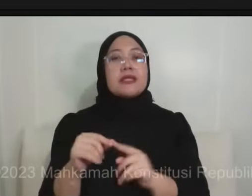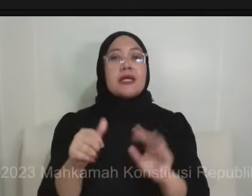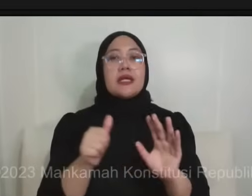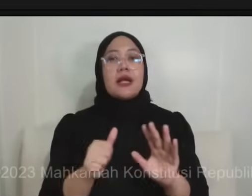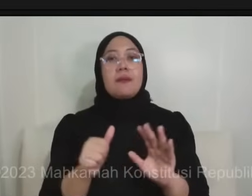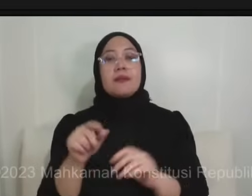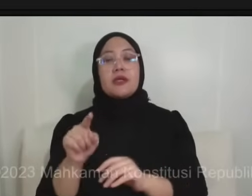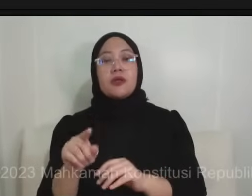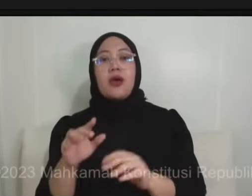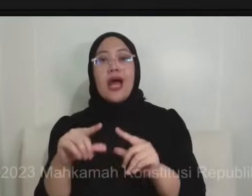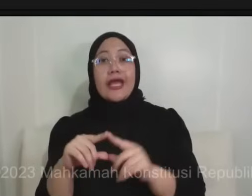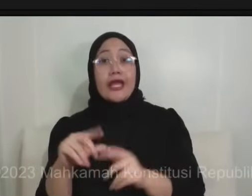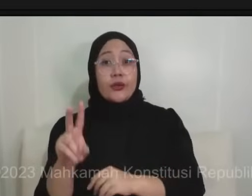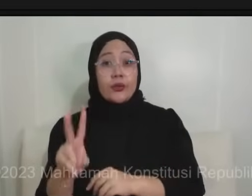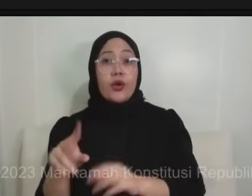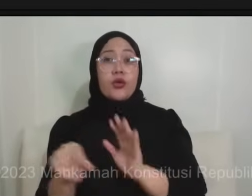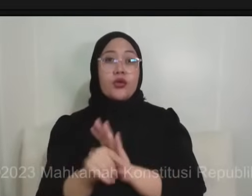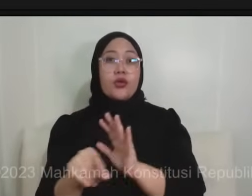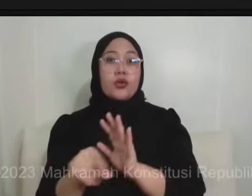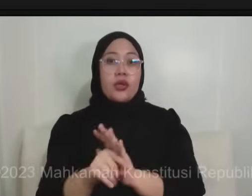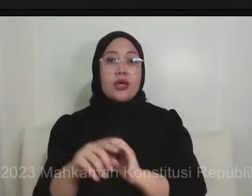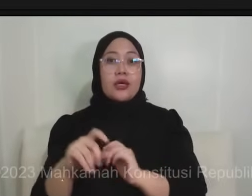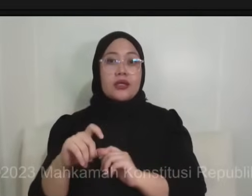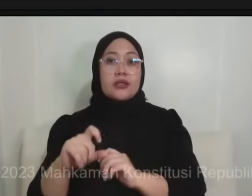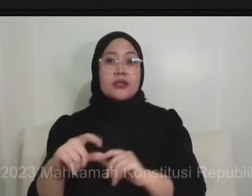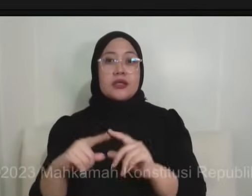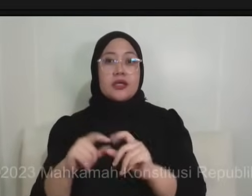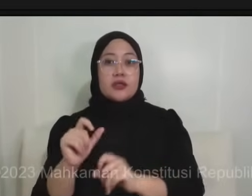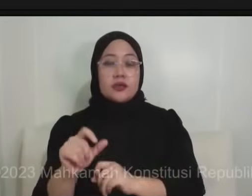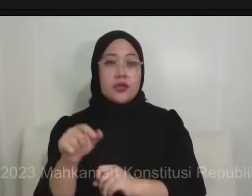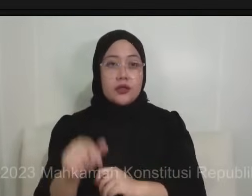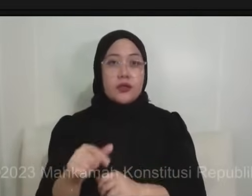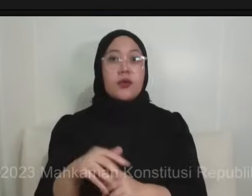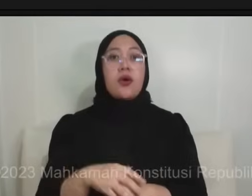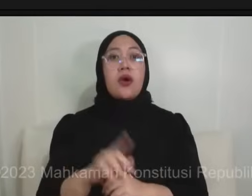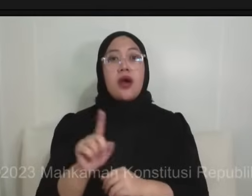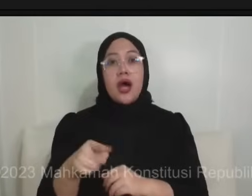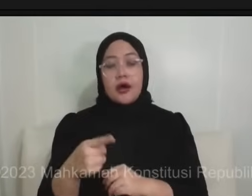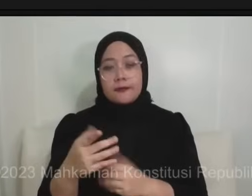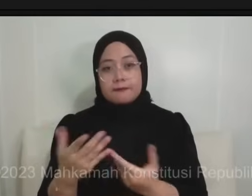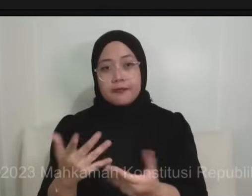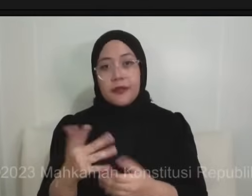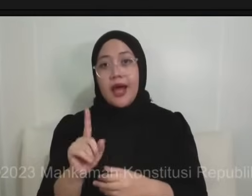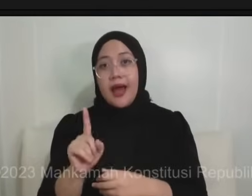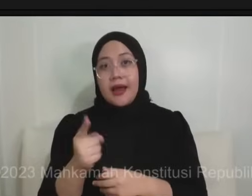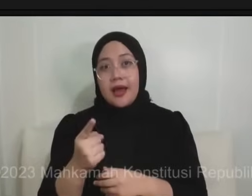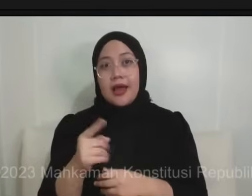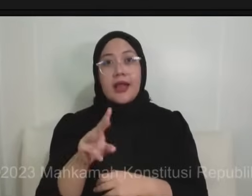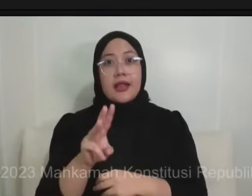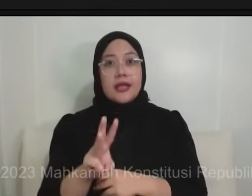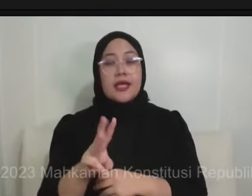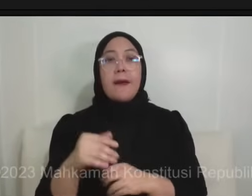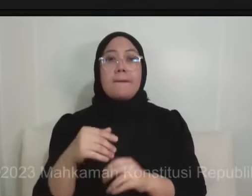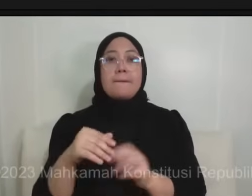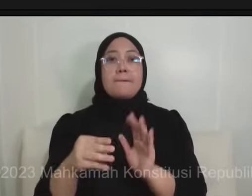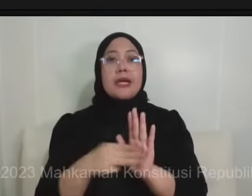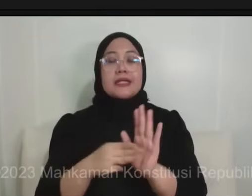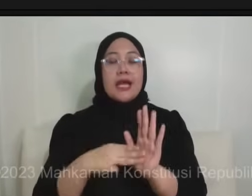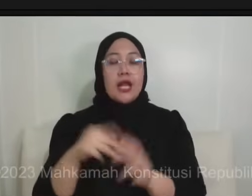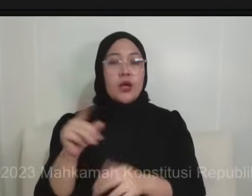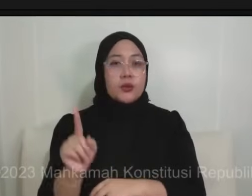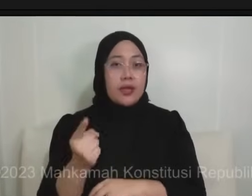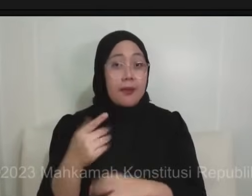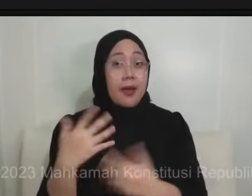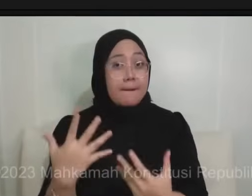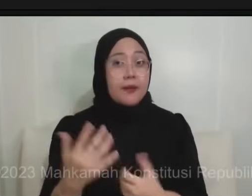2 undang-undangan s 1925 tersebut maka setidaknya terdapat tiga persoalan krusial yakni